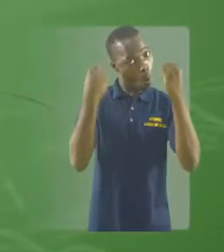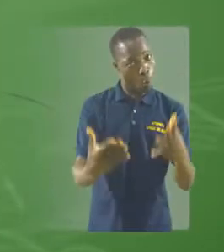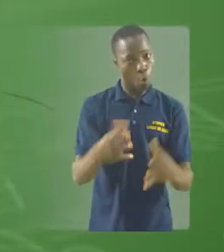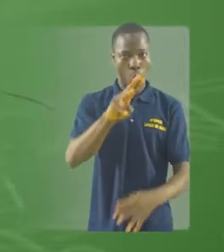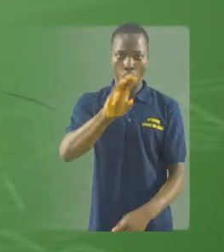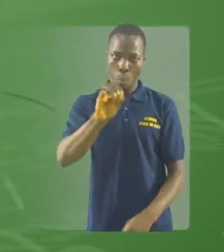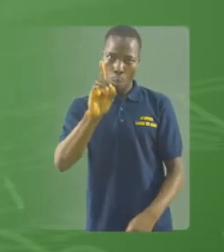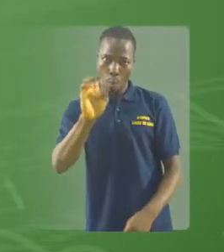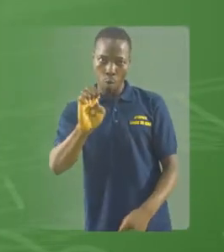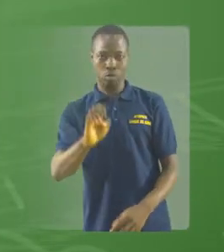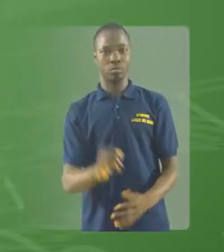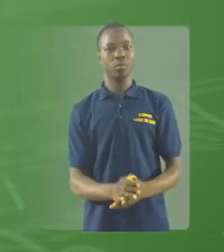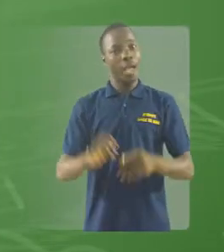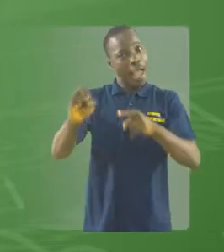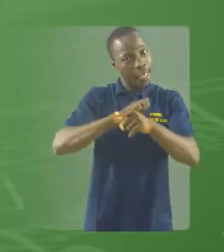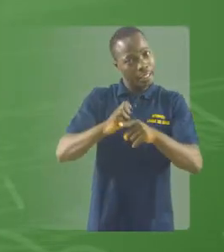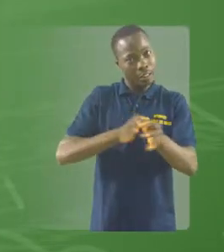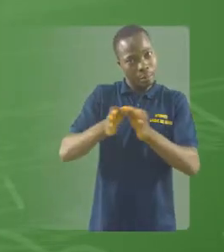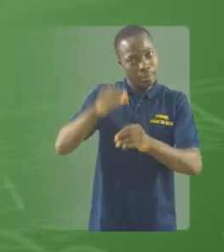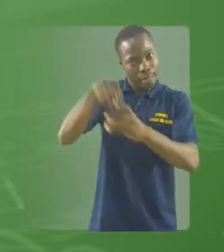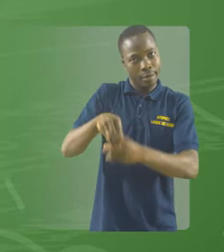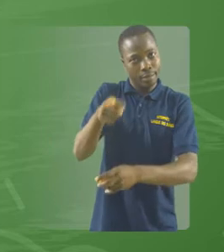Nous allons voir un exercice.